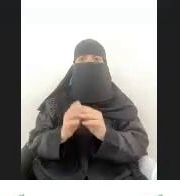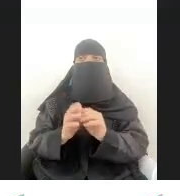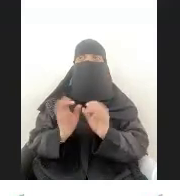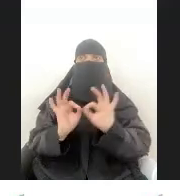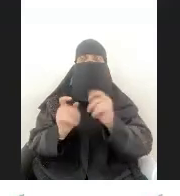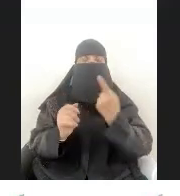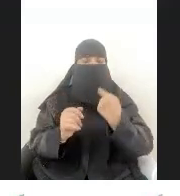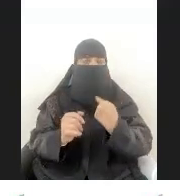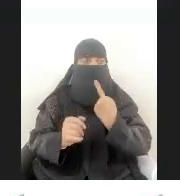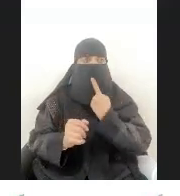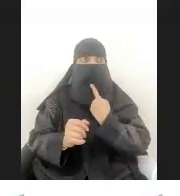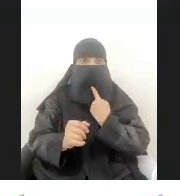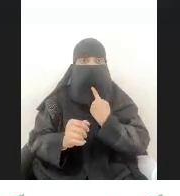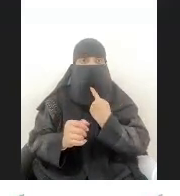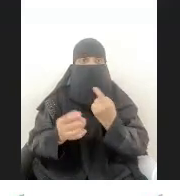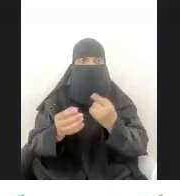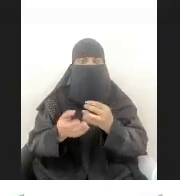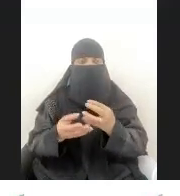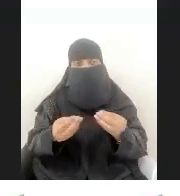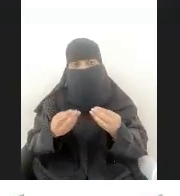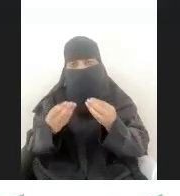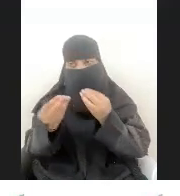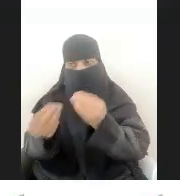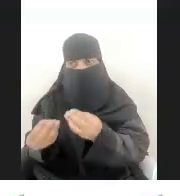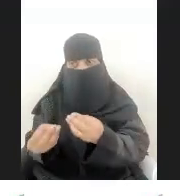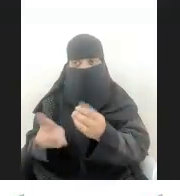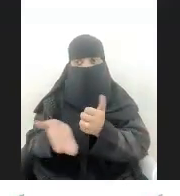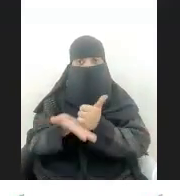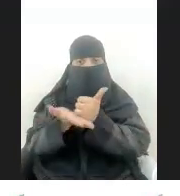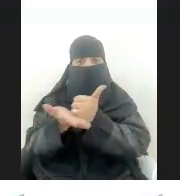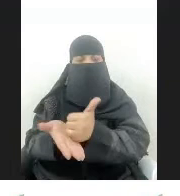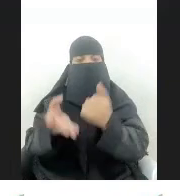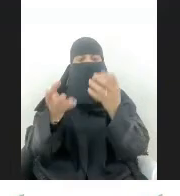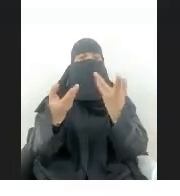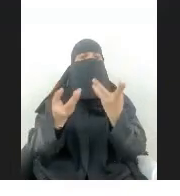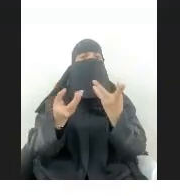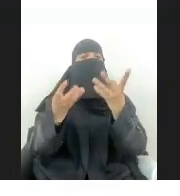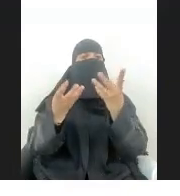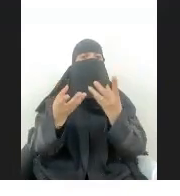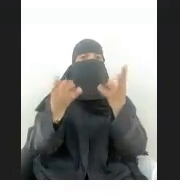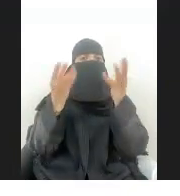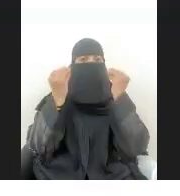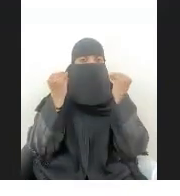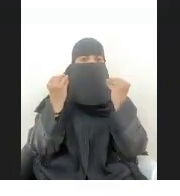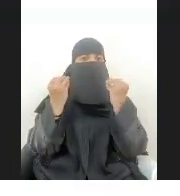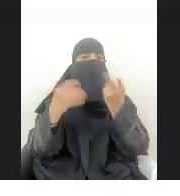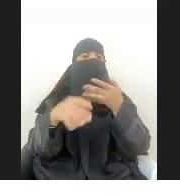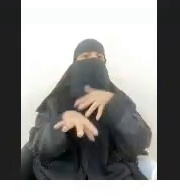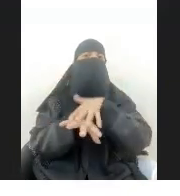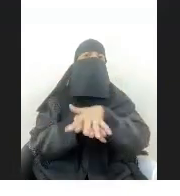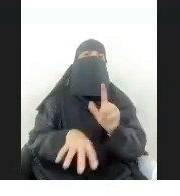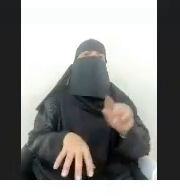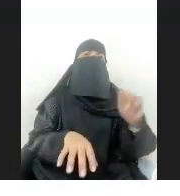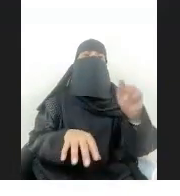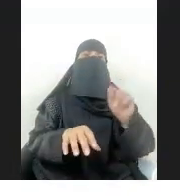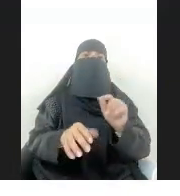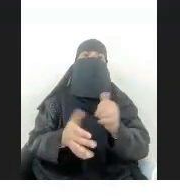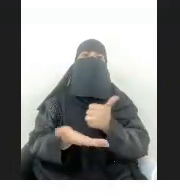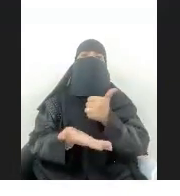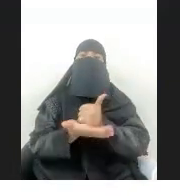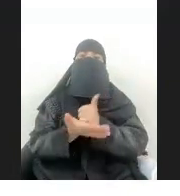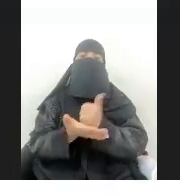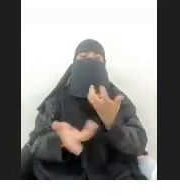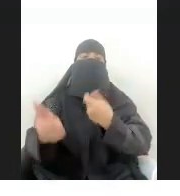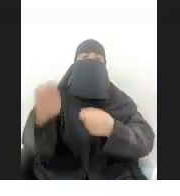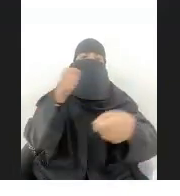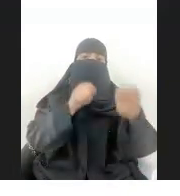تقدموا تعلم مدمج متميز نركز على عملية التصميم. تاني زي ما دكتور